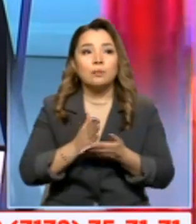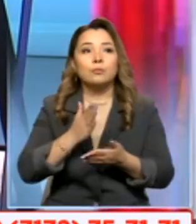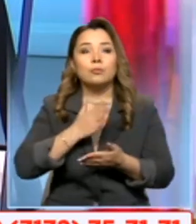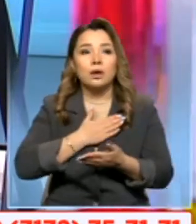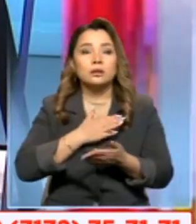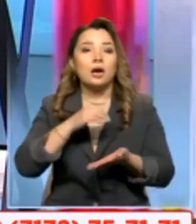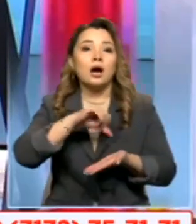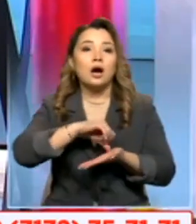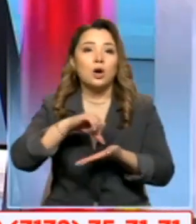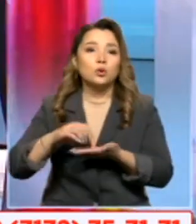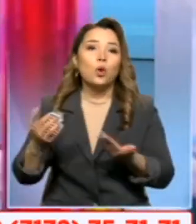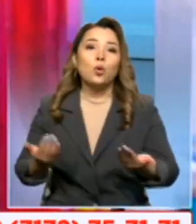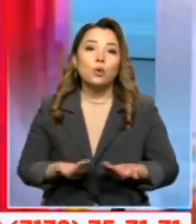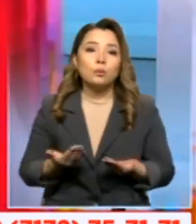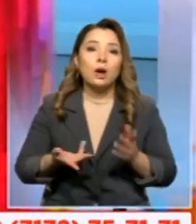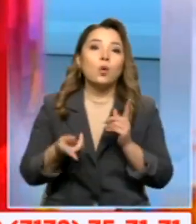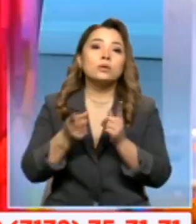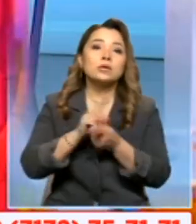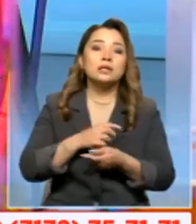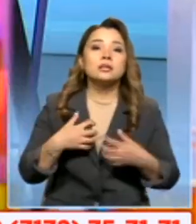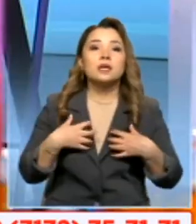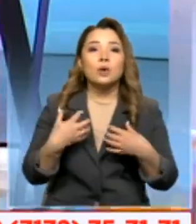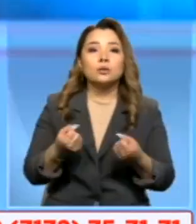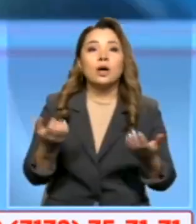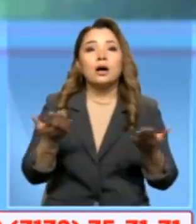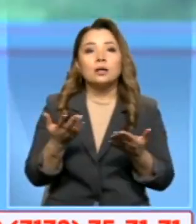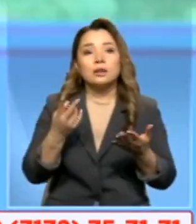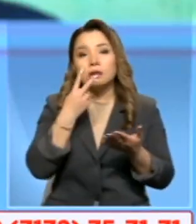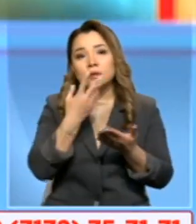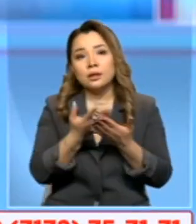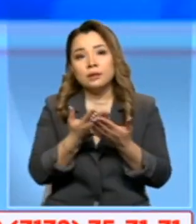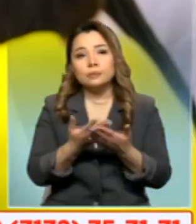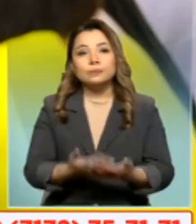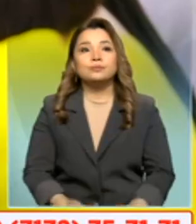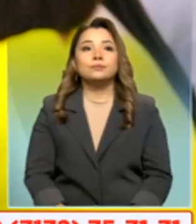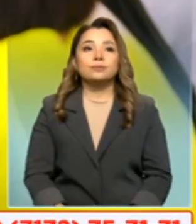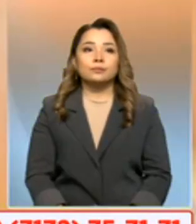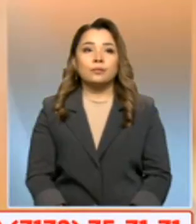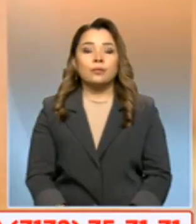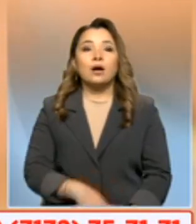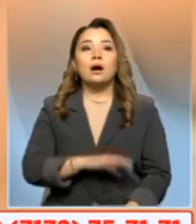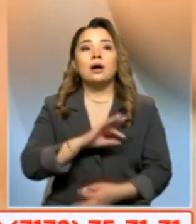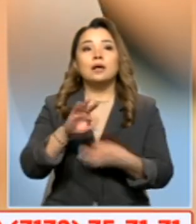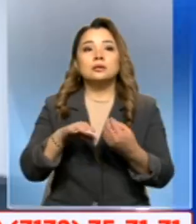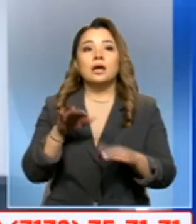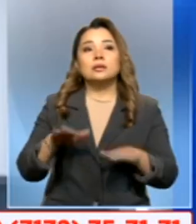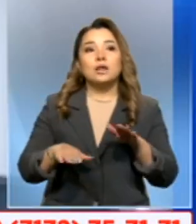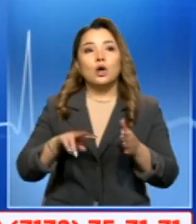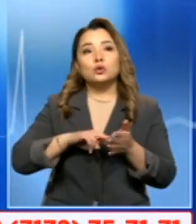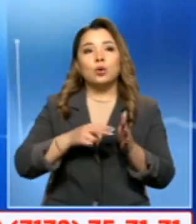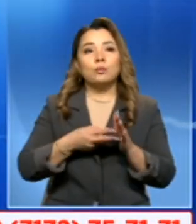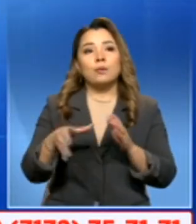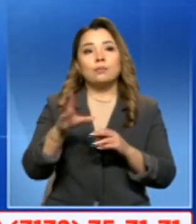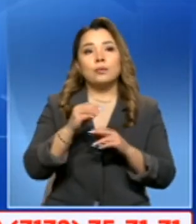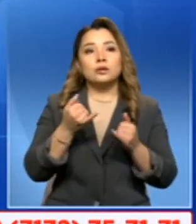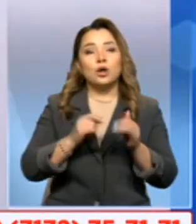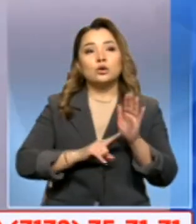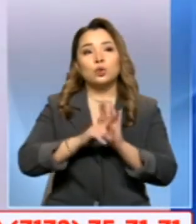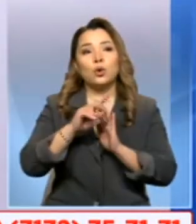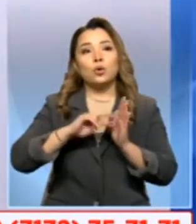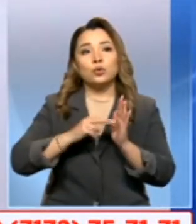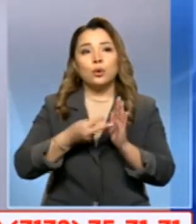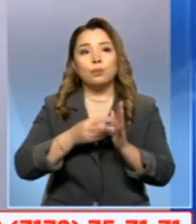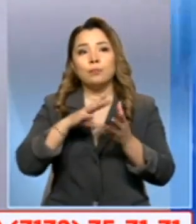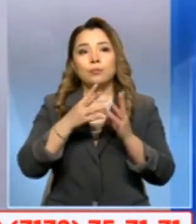біздің қатысушылардың өмірінде қандай өзгеріс денсаулығында бірге көрейік. Артықтан арыл жобасының қатысушылары жоба басталмас